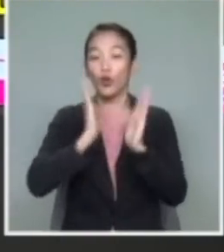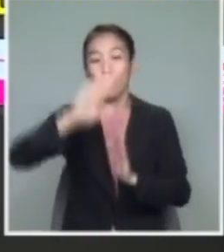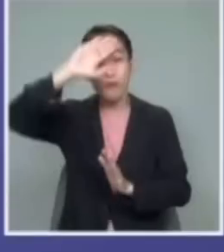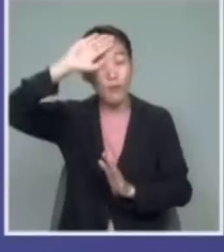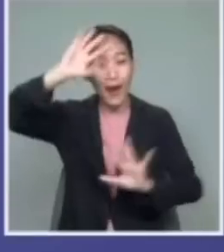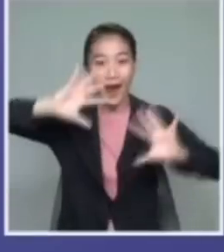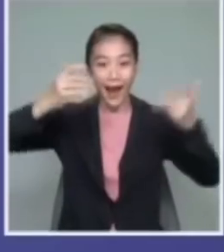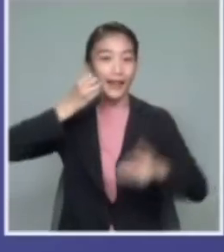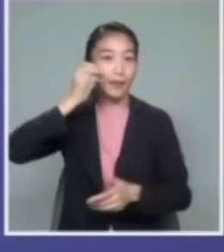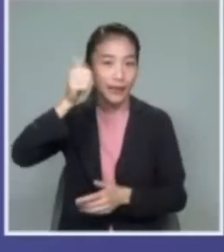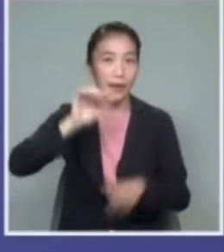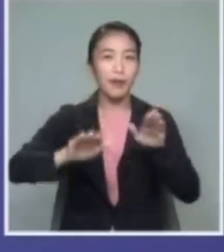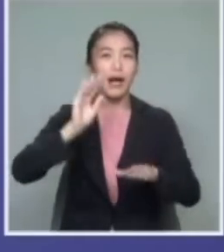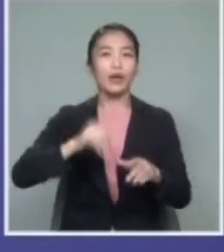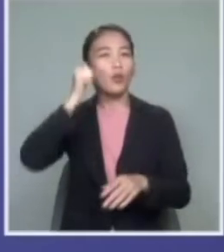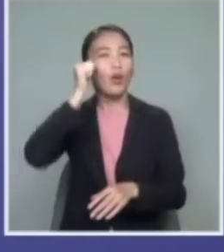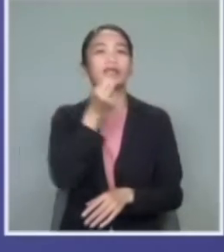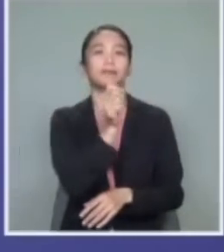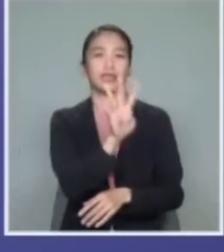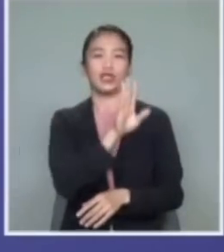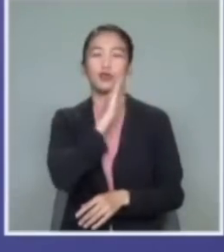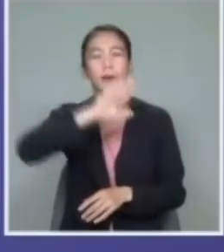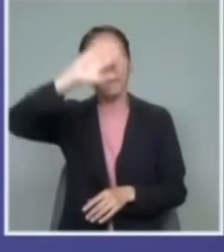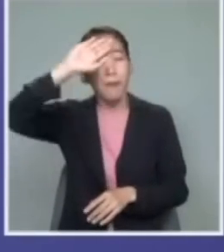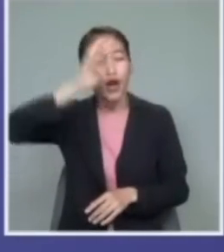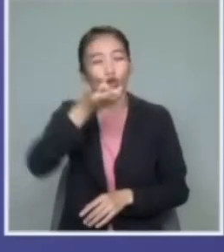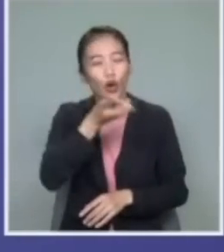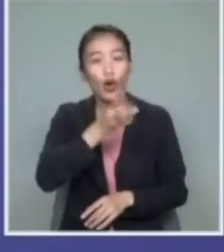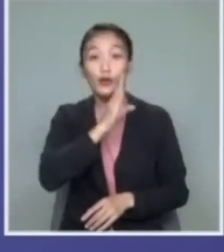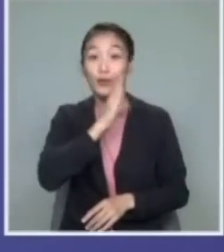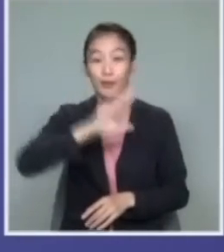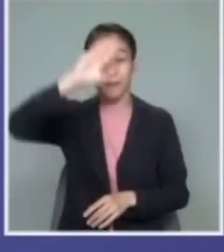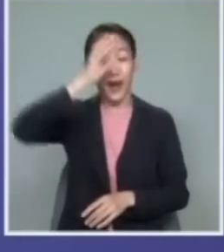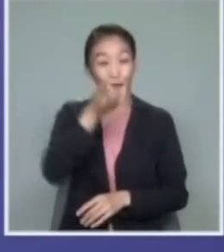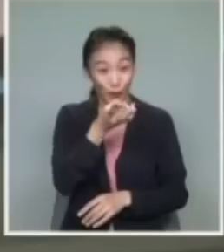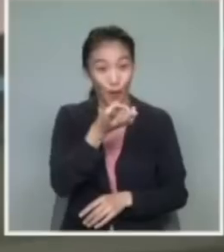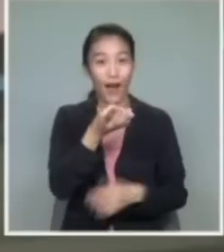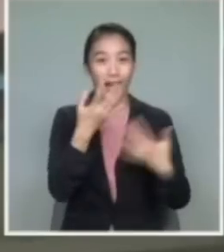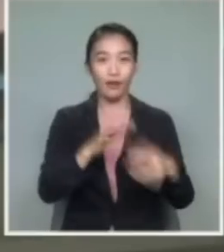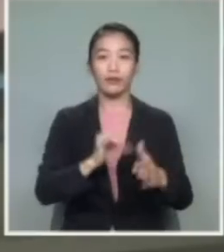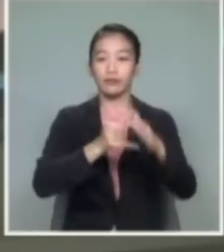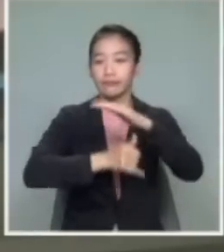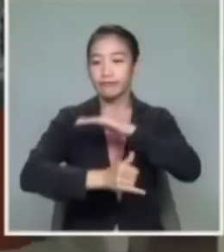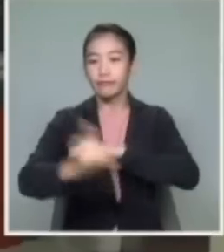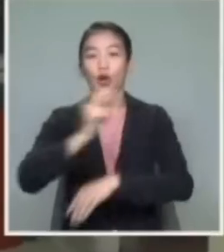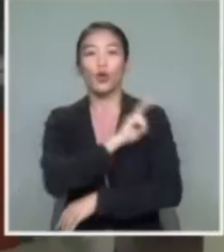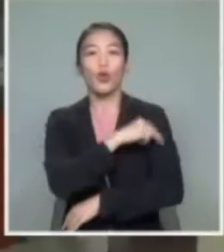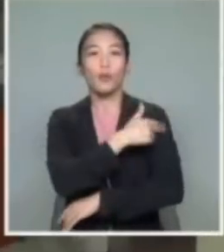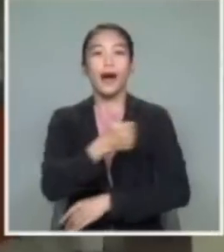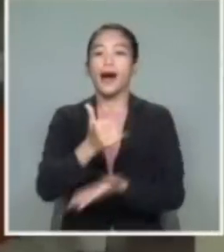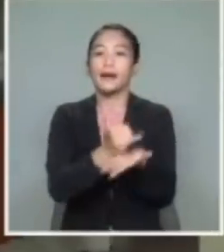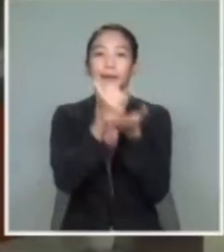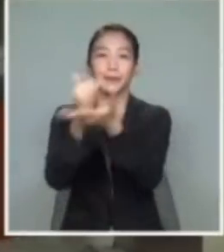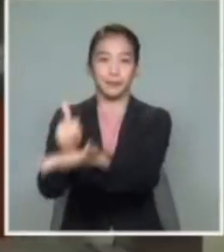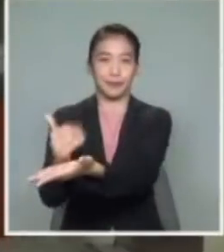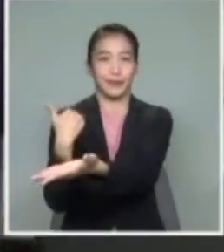14วันในกลุ่มที่มีอาการน้อยเมื่อไม่แสดงอาการแล้วจะส่งไปยังโรงพยาบาลสนามงานศึกษาอย่างพบว่ากลุ่มผู้มีอา